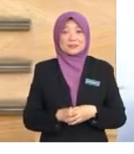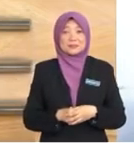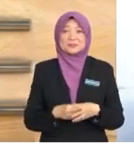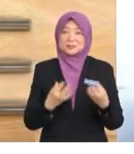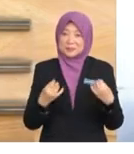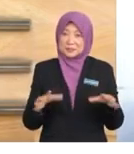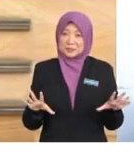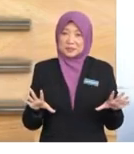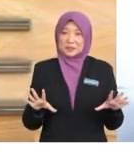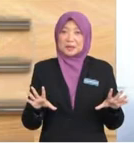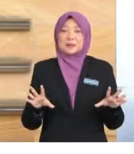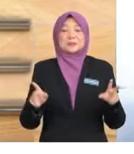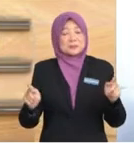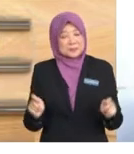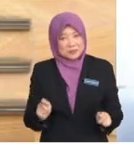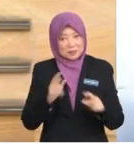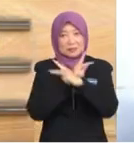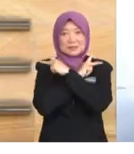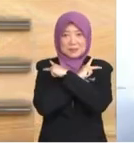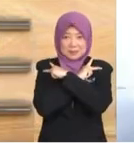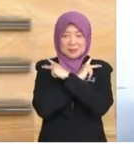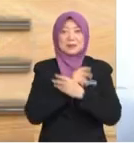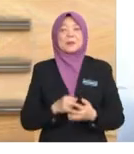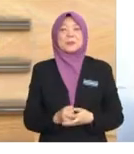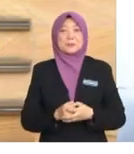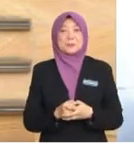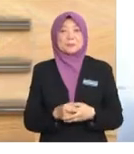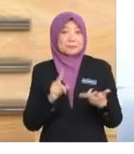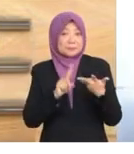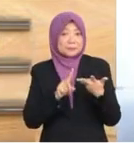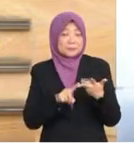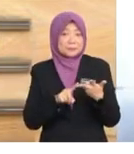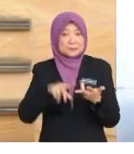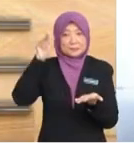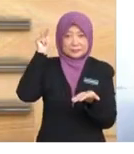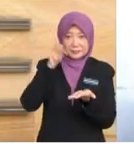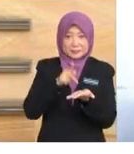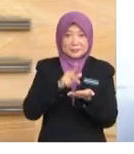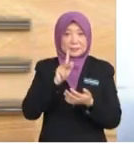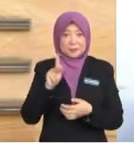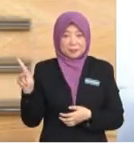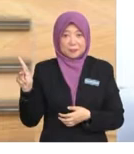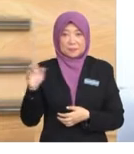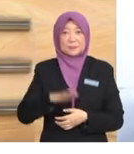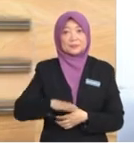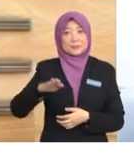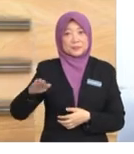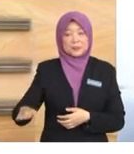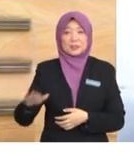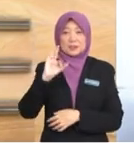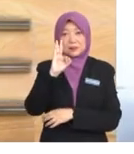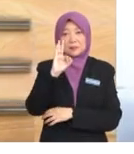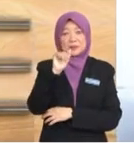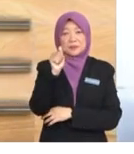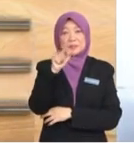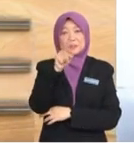Okey, terima kasih adik Emir. Yang seterusnya kita nak perkenalkan adik